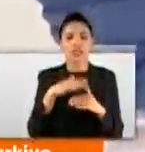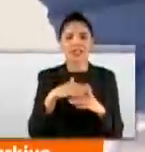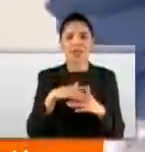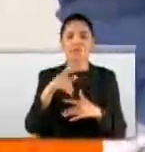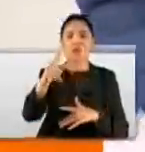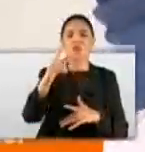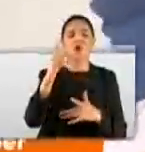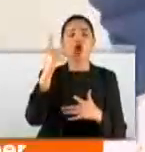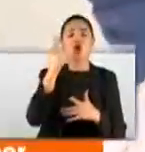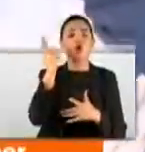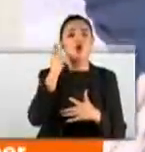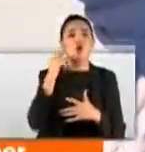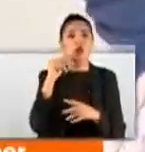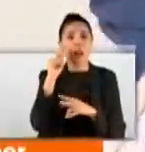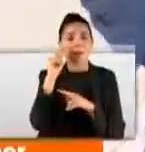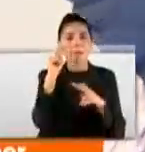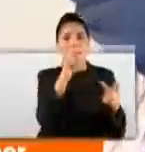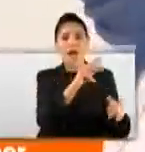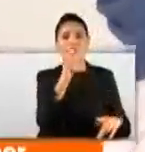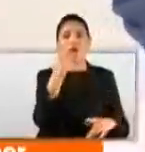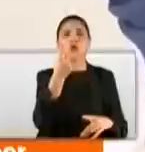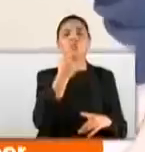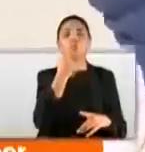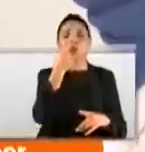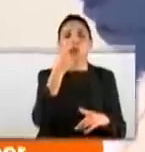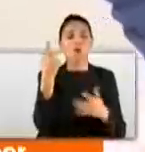Hollywood yıldızlarına baktığınızda dudakları, gözleri,